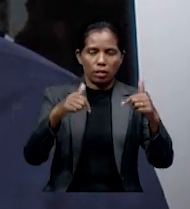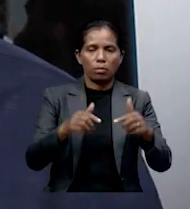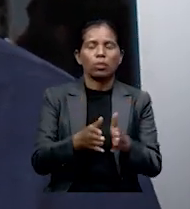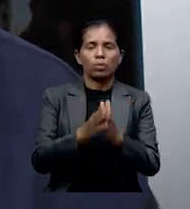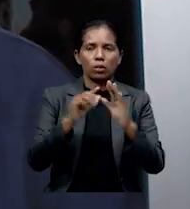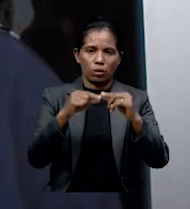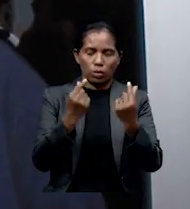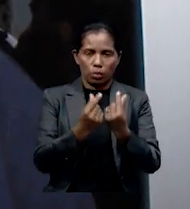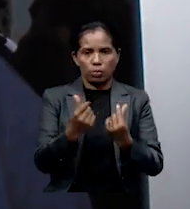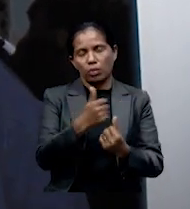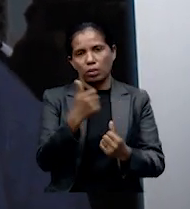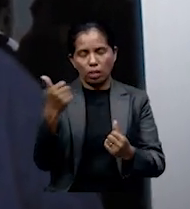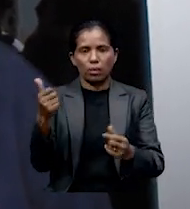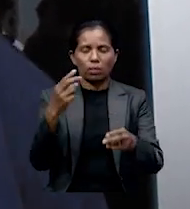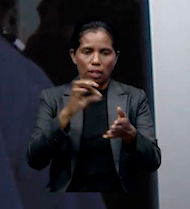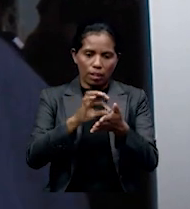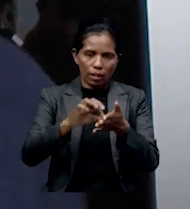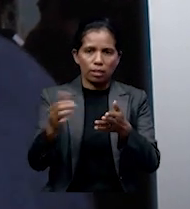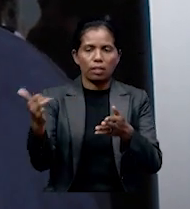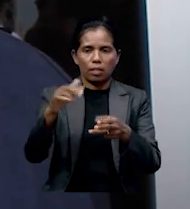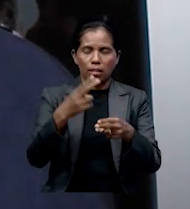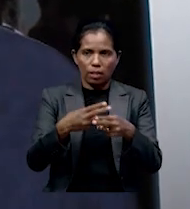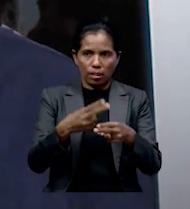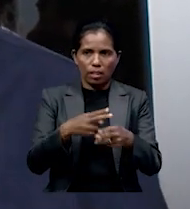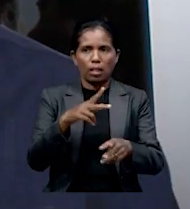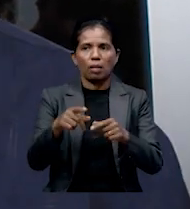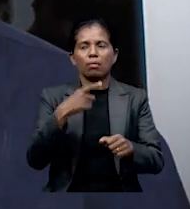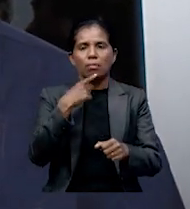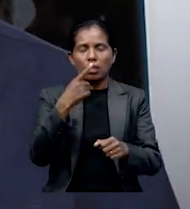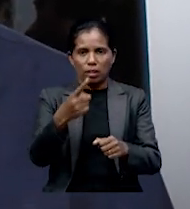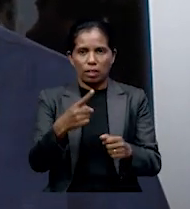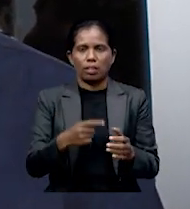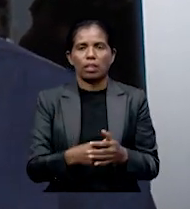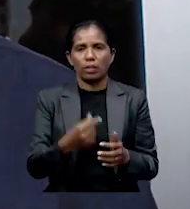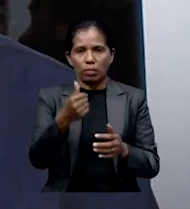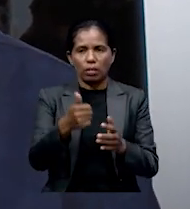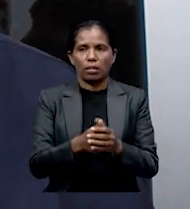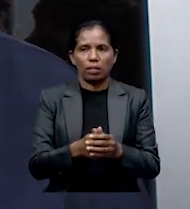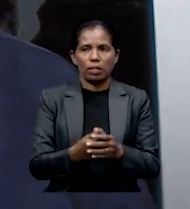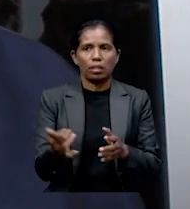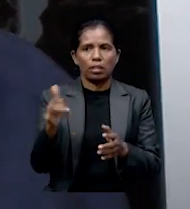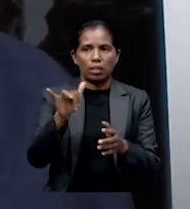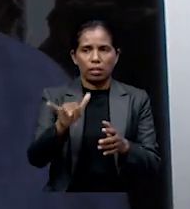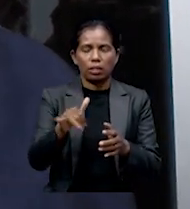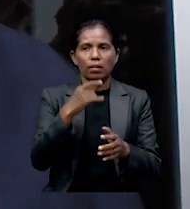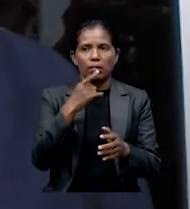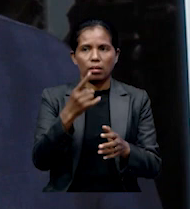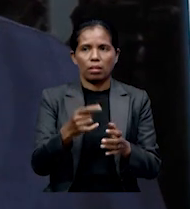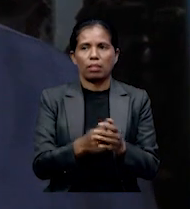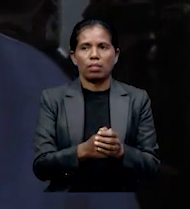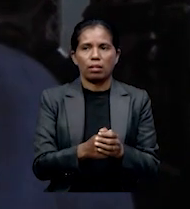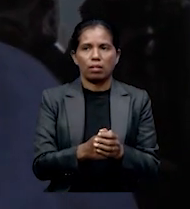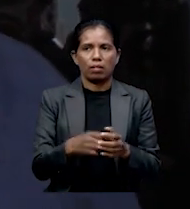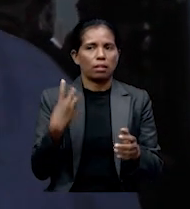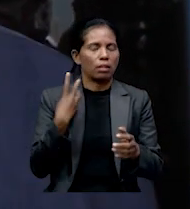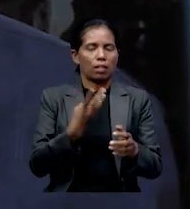sel tao sira na e depois é para começar aquilo ali toando de ia ia salalar sira pronto cair